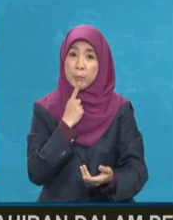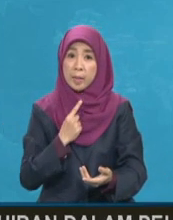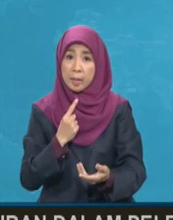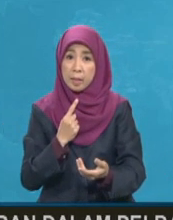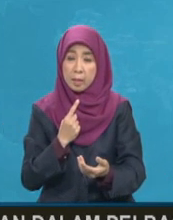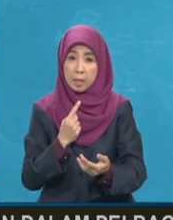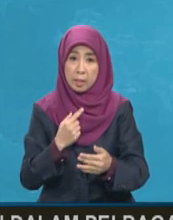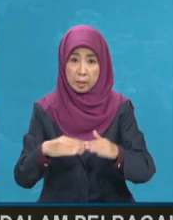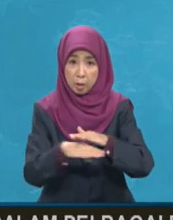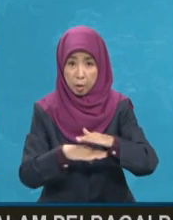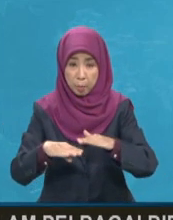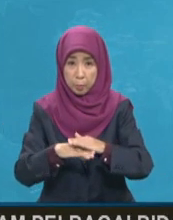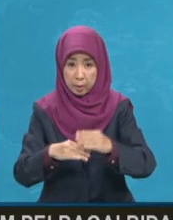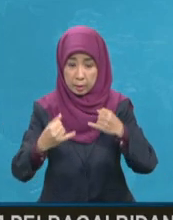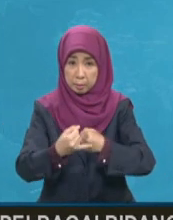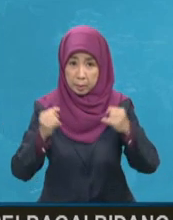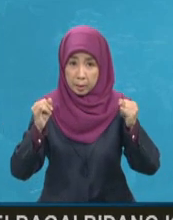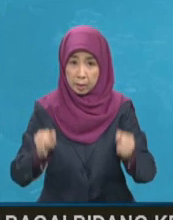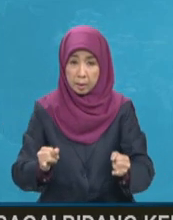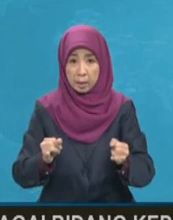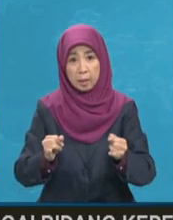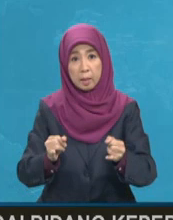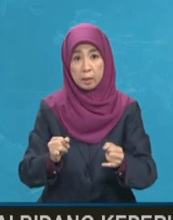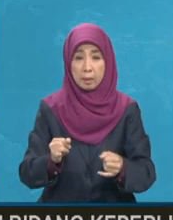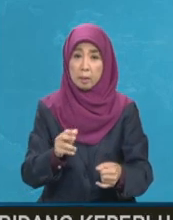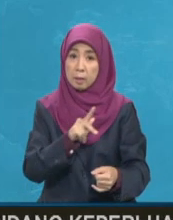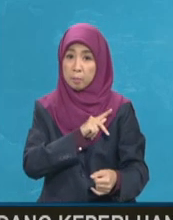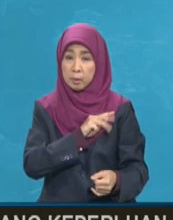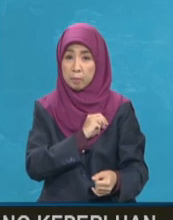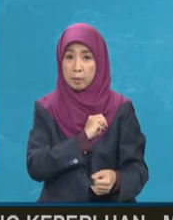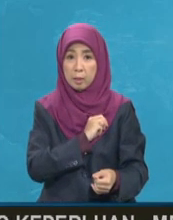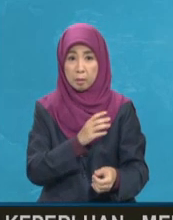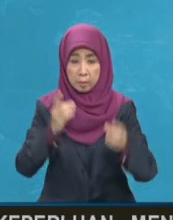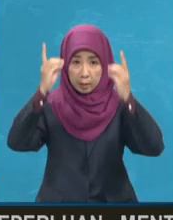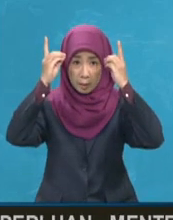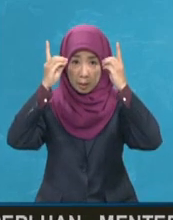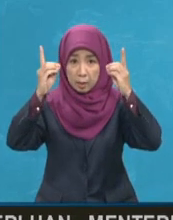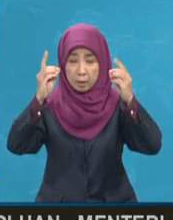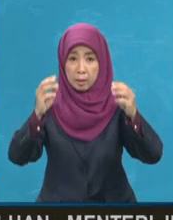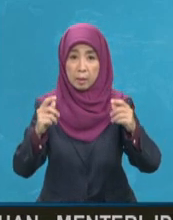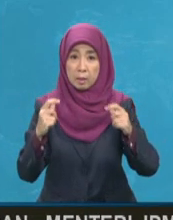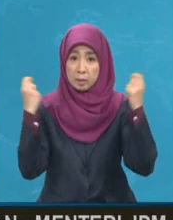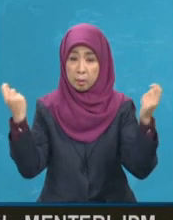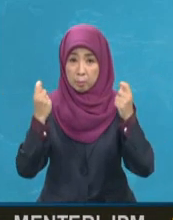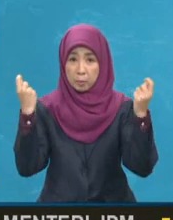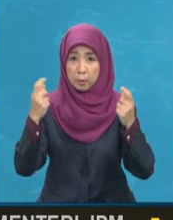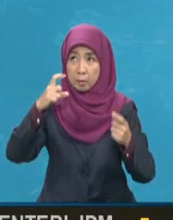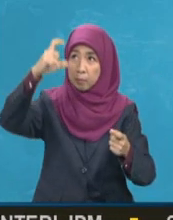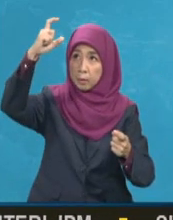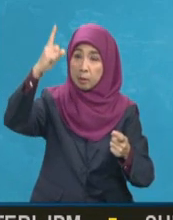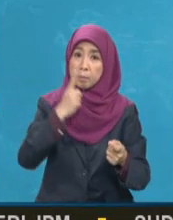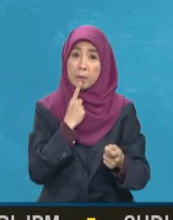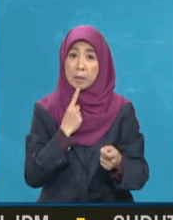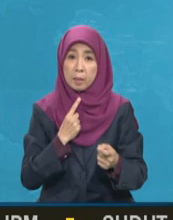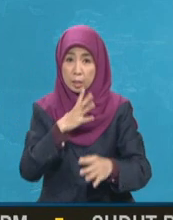di bawah sediaan jabatan pendidikan Kurikulum Kementerian Pendidikan sambutan Hari Palang Merah dan bulan